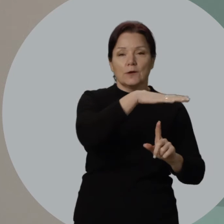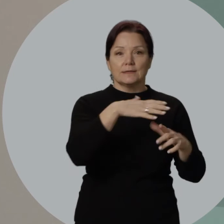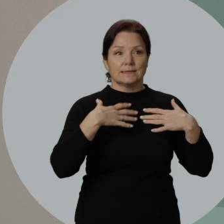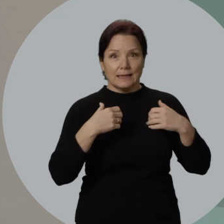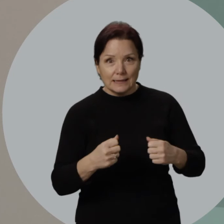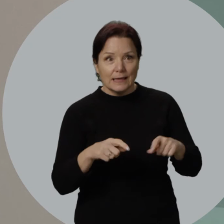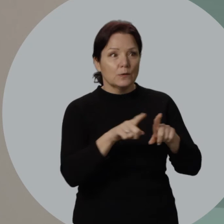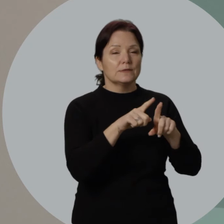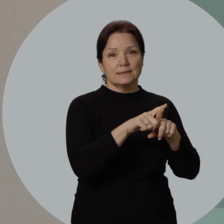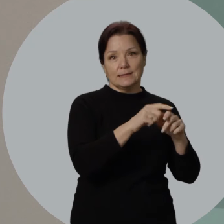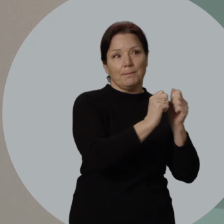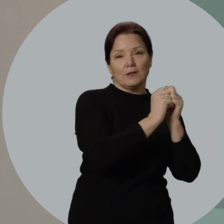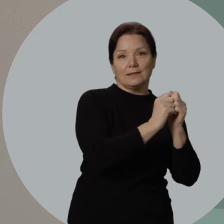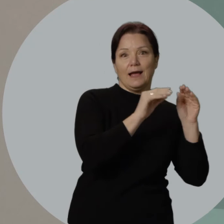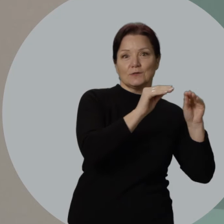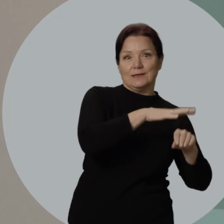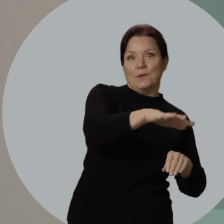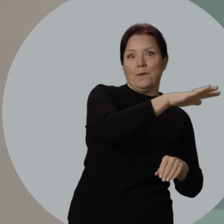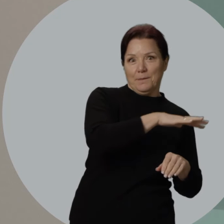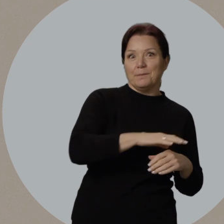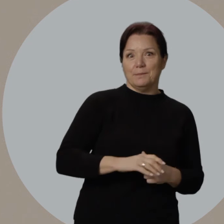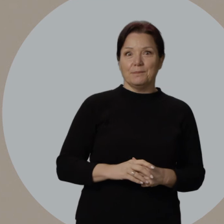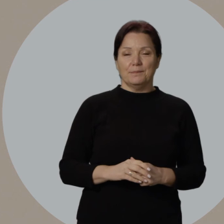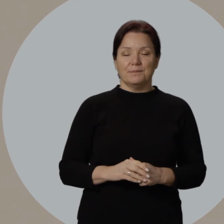milieu de la santé et les partenaires du milieu de l'éducation.